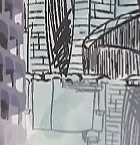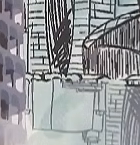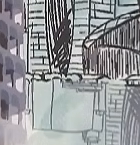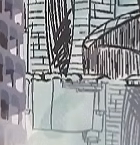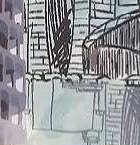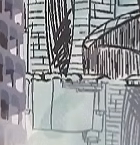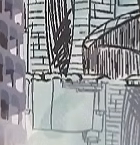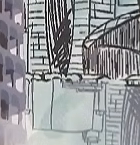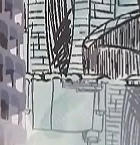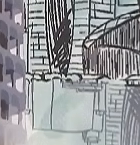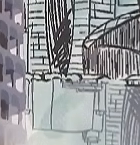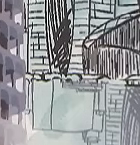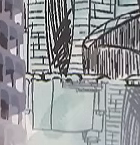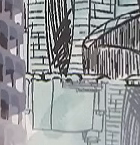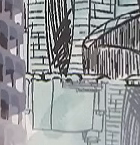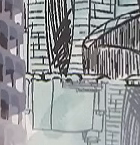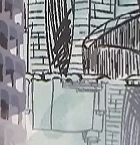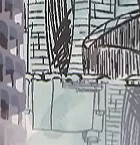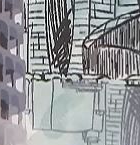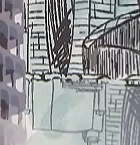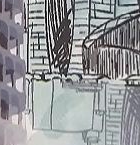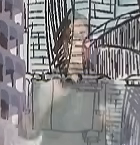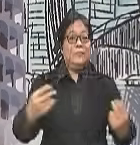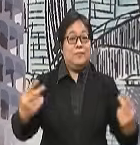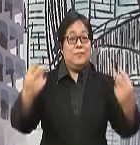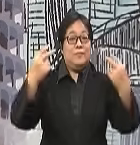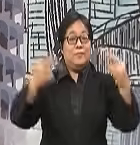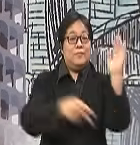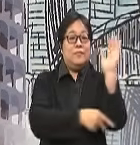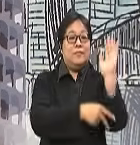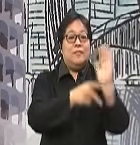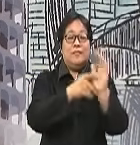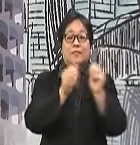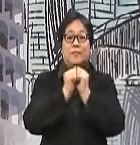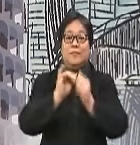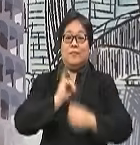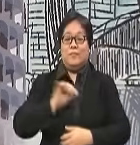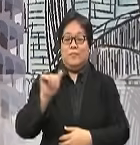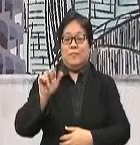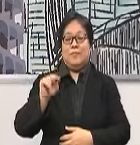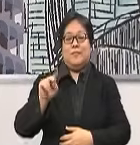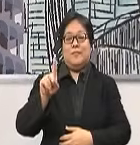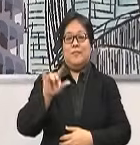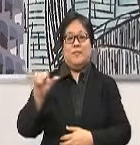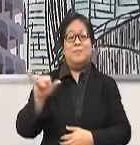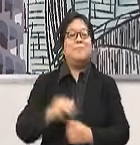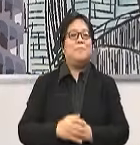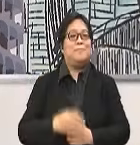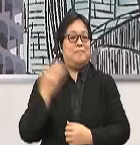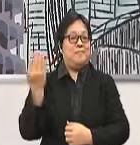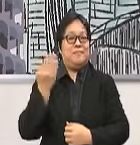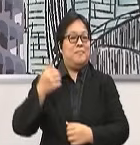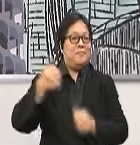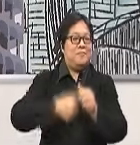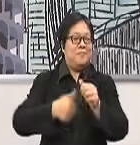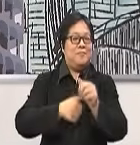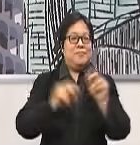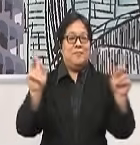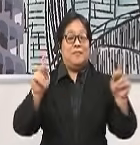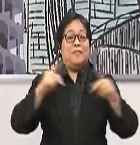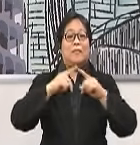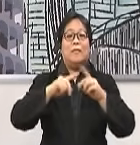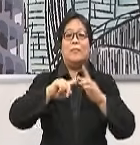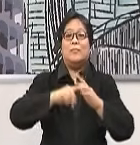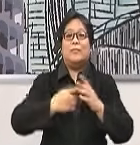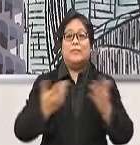Assalamualaikum salam sejahtera Saudara anda sedang menyaksikan langsung dari paling rendah sampai ini Reza Rahadian seperti biasa setiap Kamis dewan